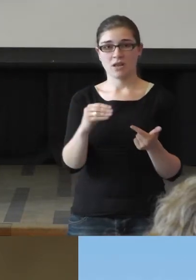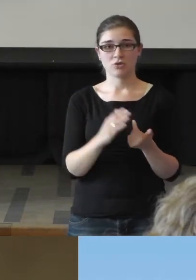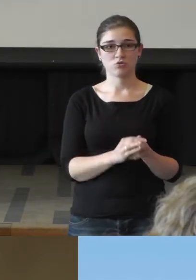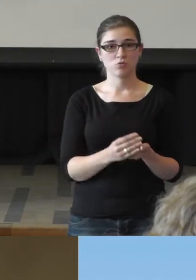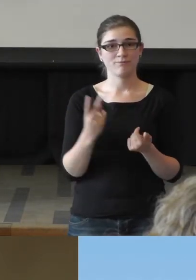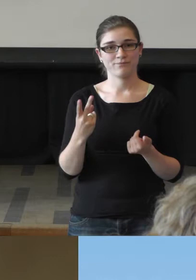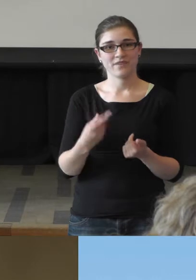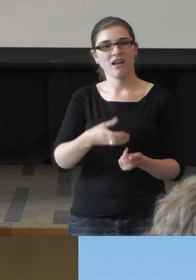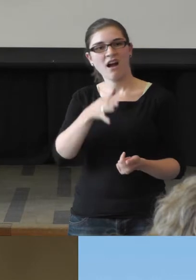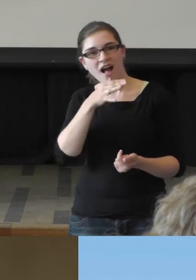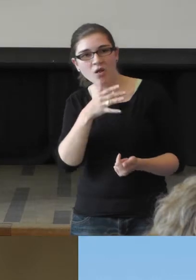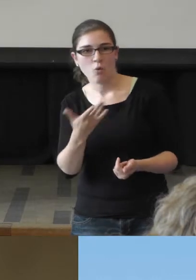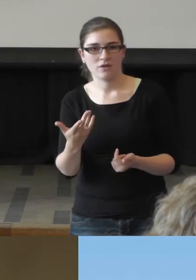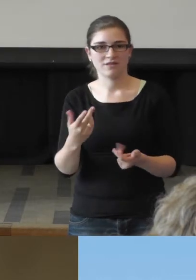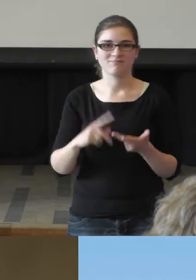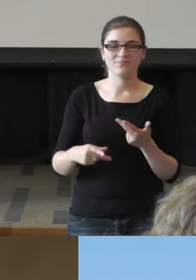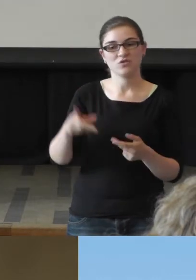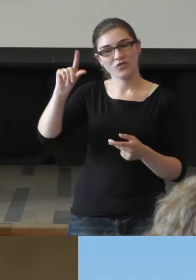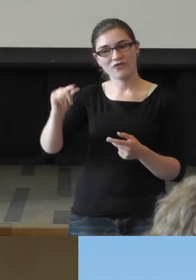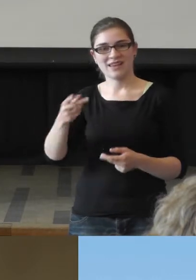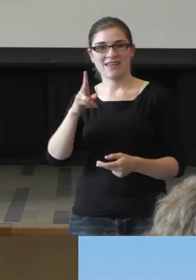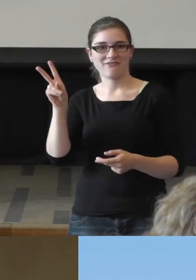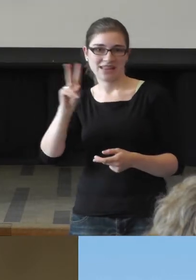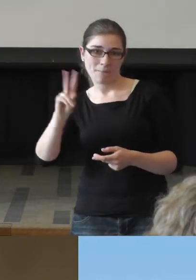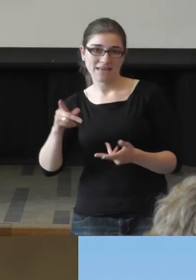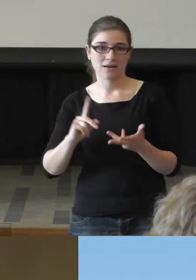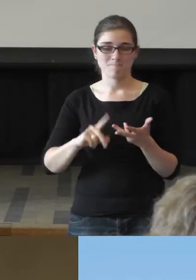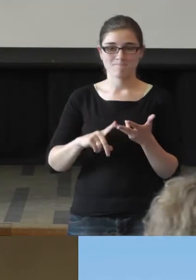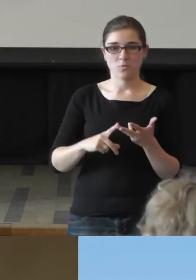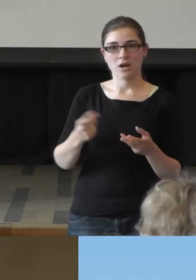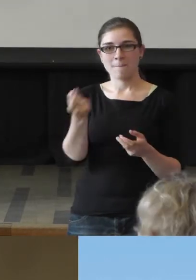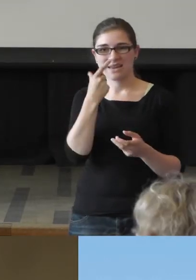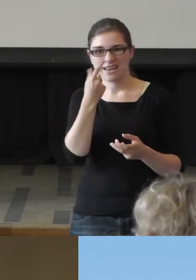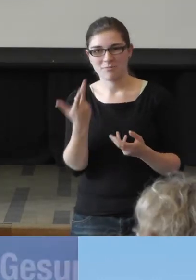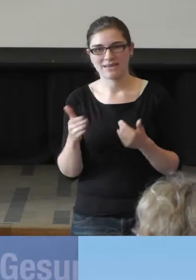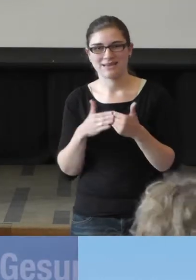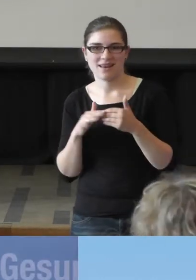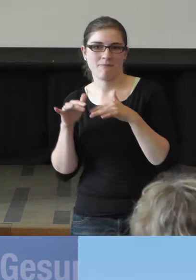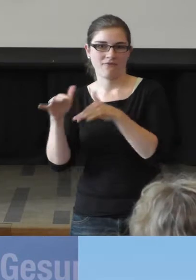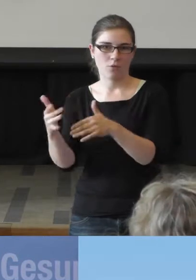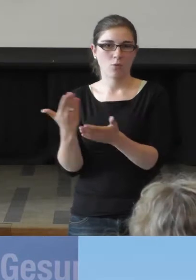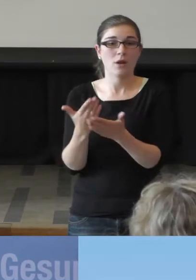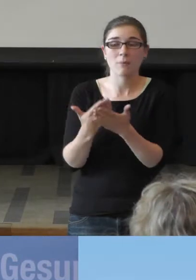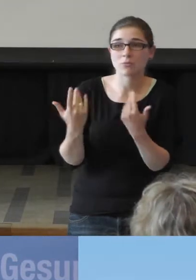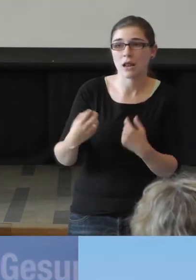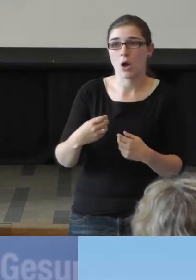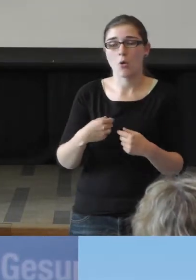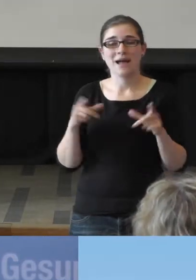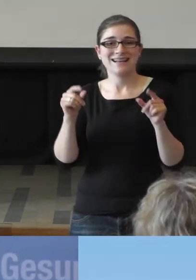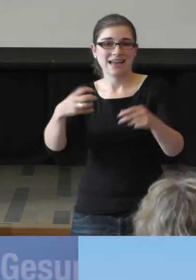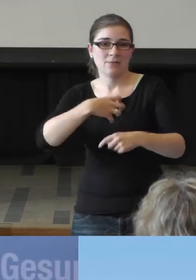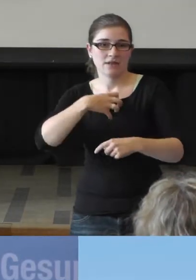Punkte Alkoholmissbrauch, Vitaminmangel und Medikamente. Bei Medikamenten zum Beispiel auch Medikamente bei Krebserkrankungen nach